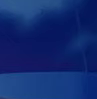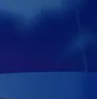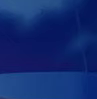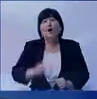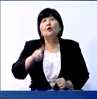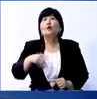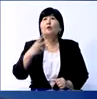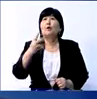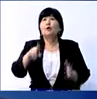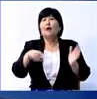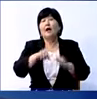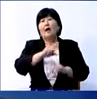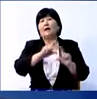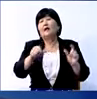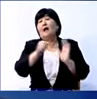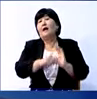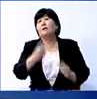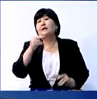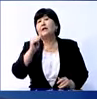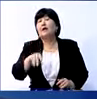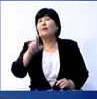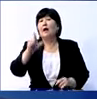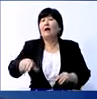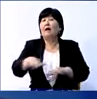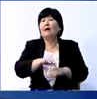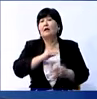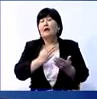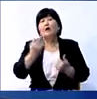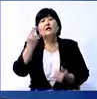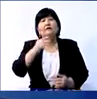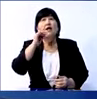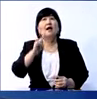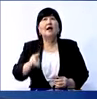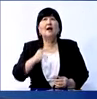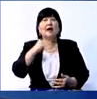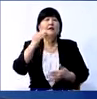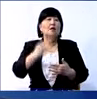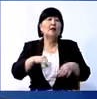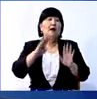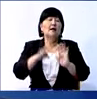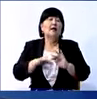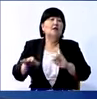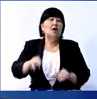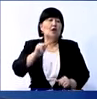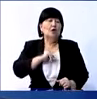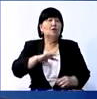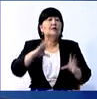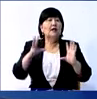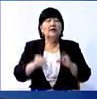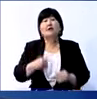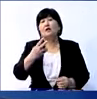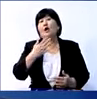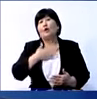Номер 3-ші қалалық емхана 62 мың халыққа қызмет көрсетеді. Мұнда цифрлы Қазақстан бағдарламасы аясында жасалған жұмыстардың нәтижесі